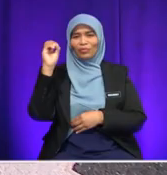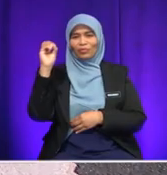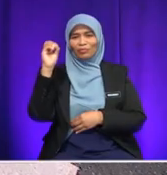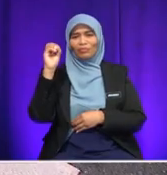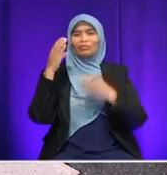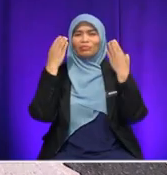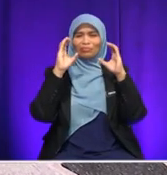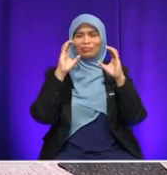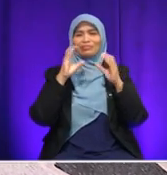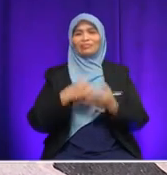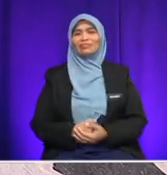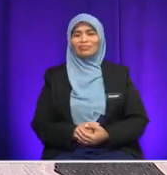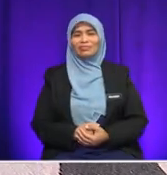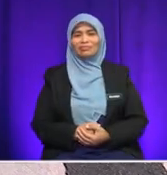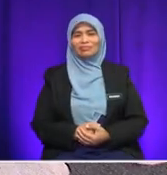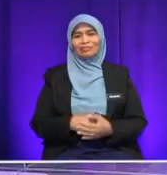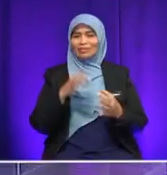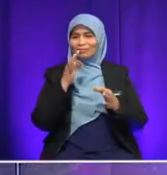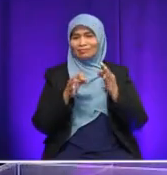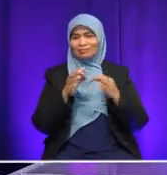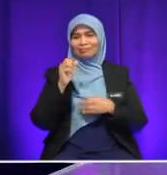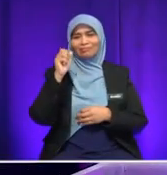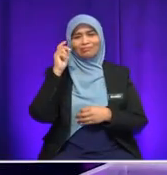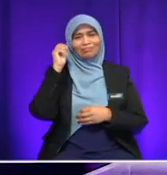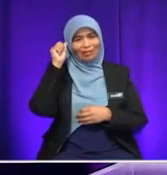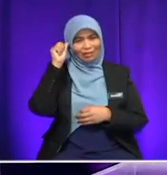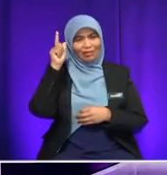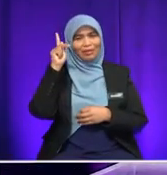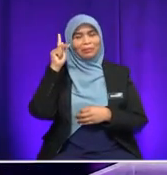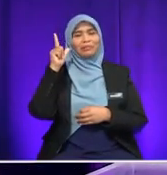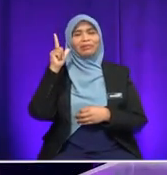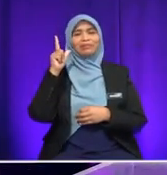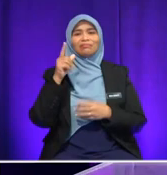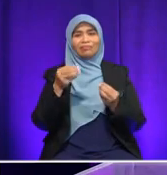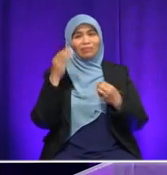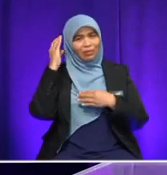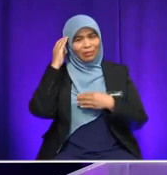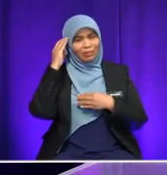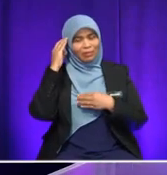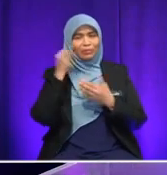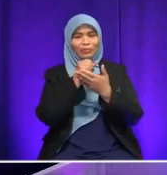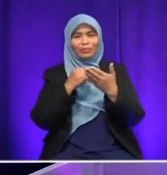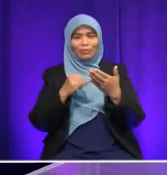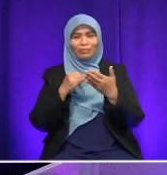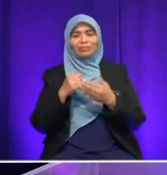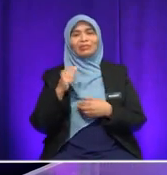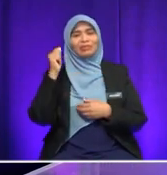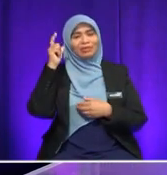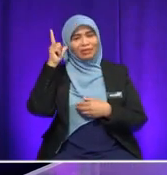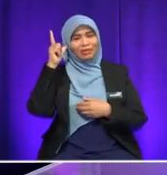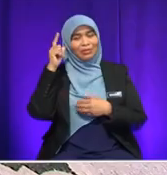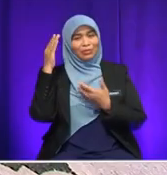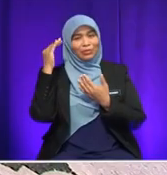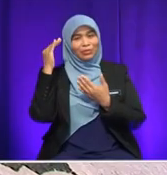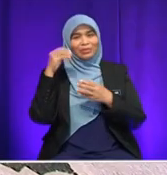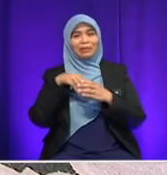cikgu? Oh, kalau Akmal nak tahu apa yang cikgu tengah lukis ni, Akmal tunggu dalam rancangan